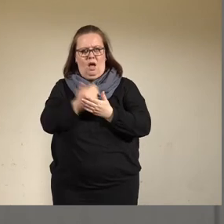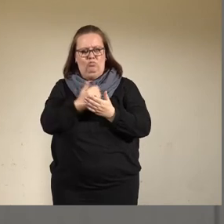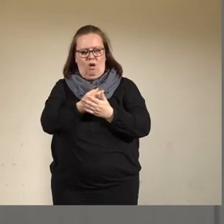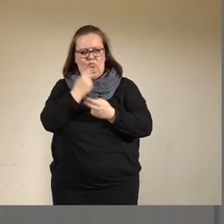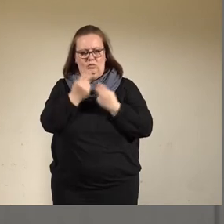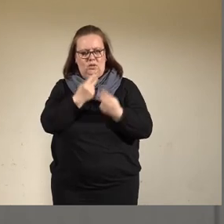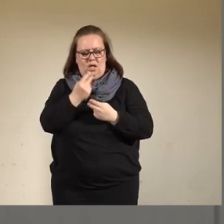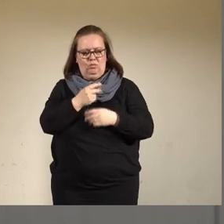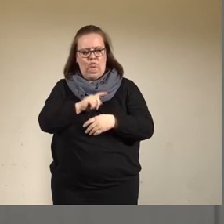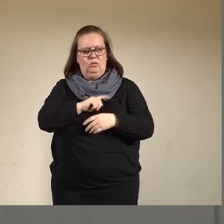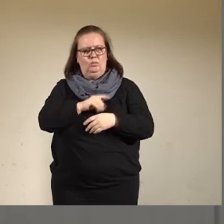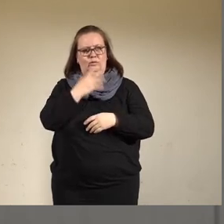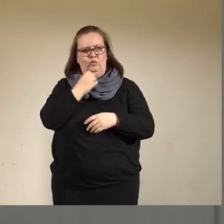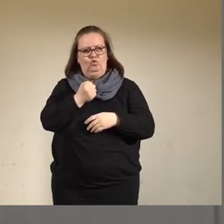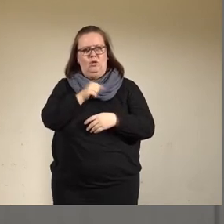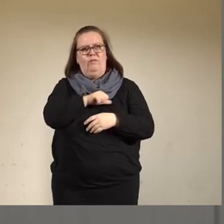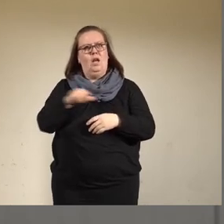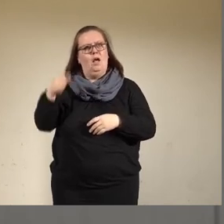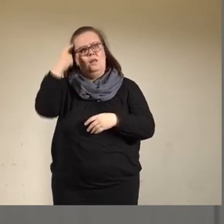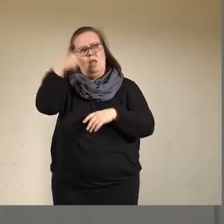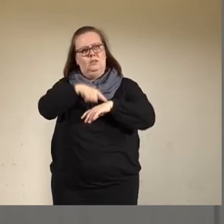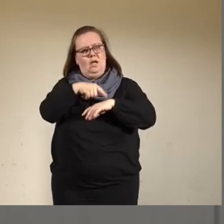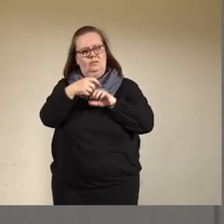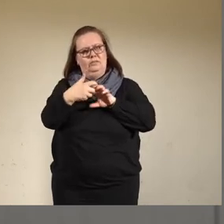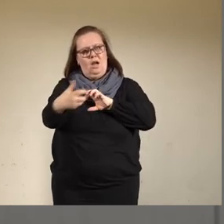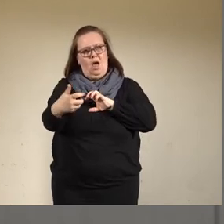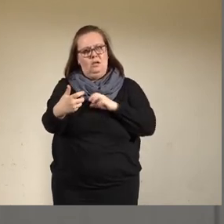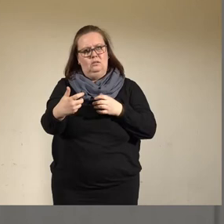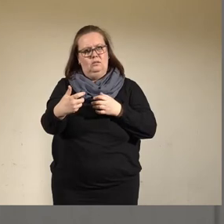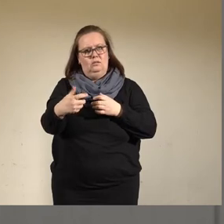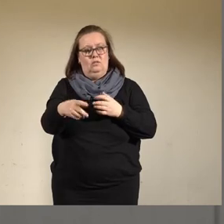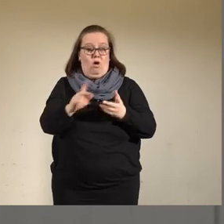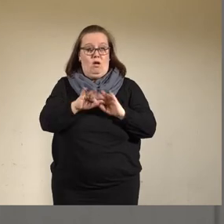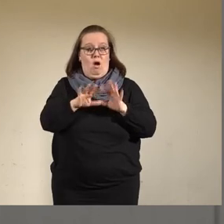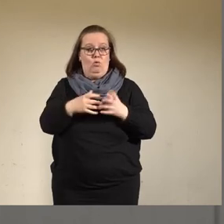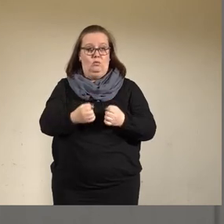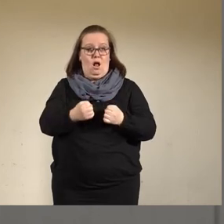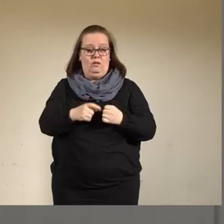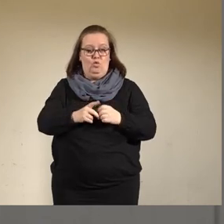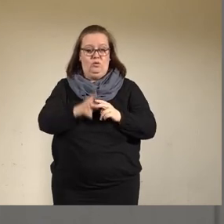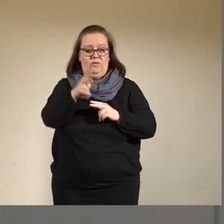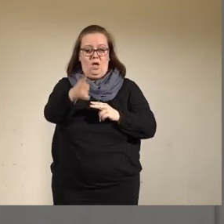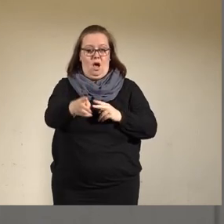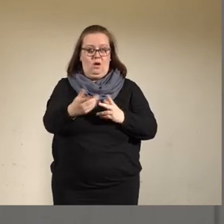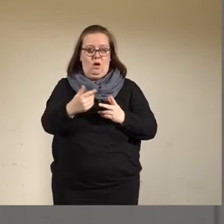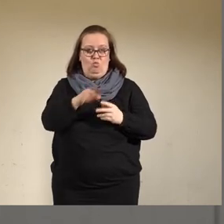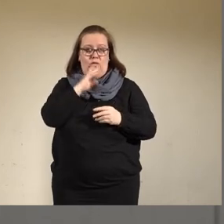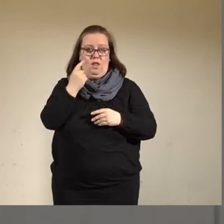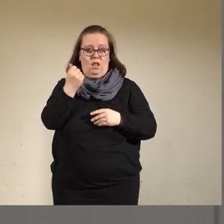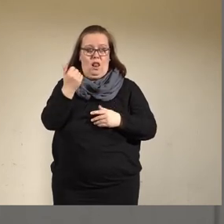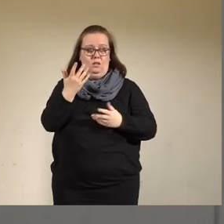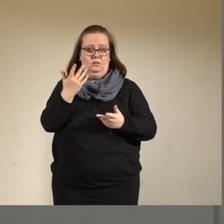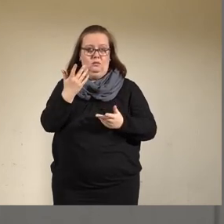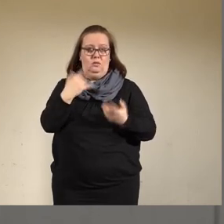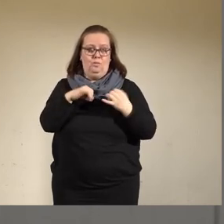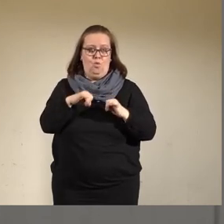sehen. Da hätte ich gern gewusst, wie lange diese Denkzeit sein wird, weil ich meine, der Haushalt gilt jetzt für 2 Jahre und es geht um relativ viel Geld.